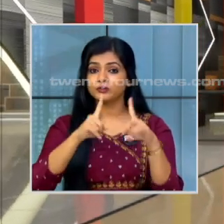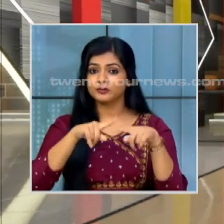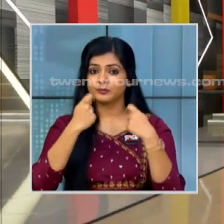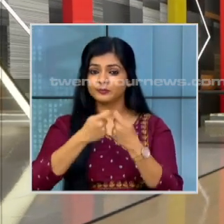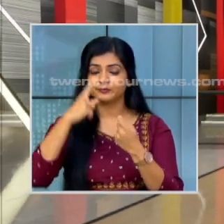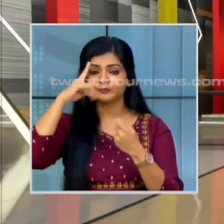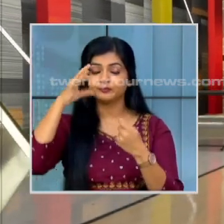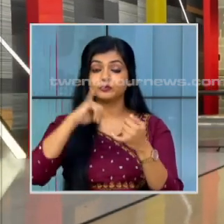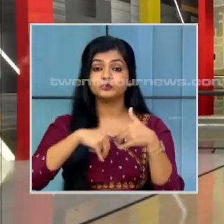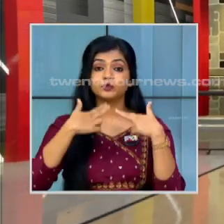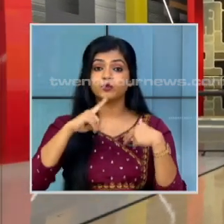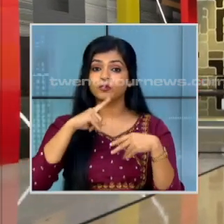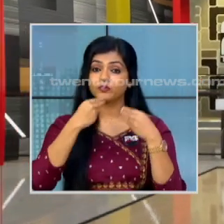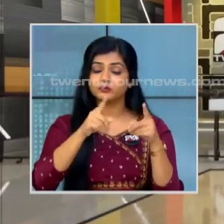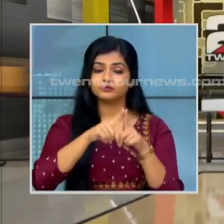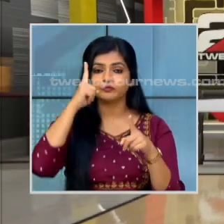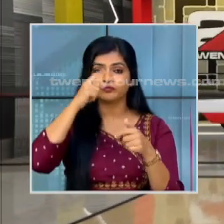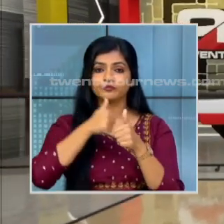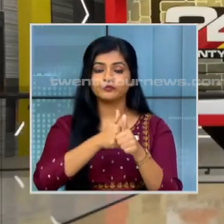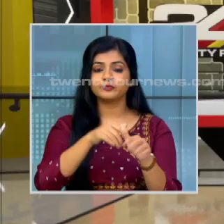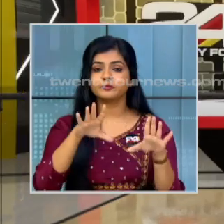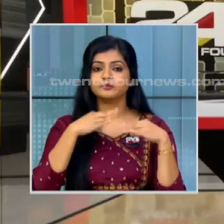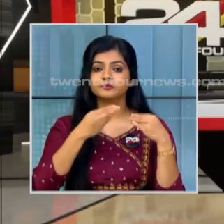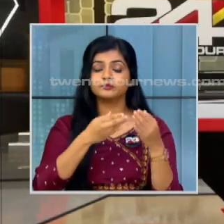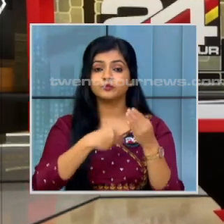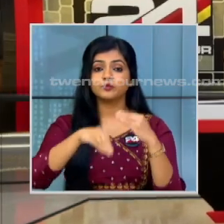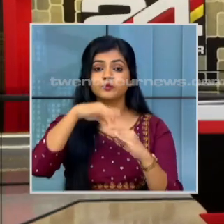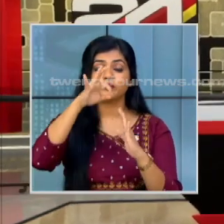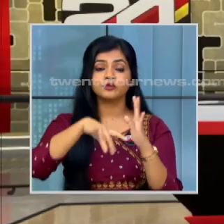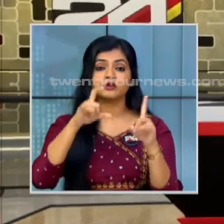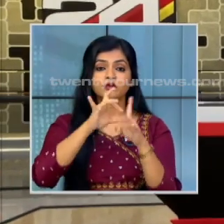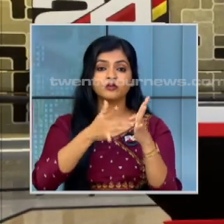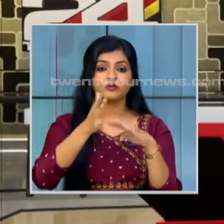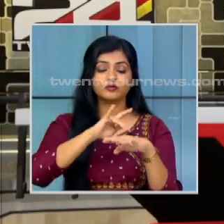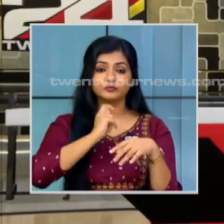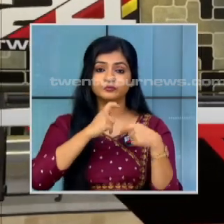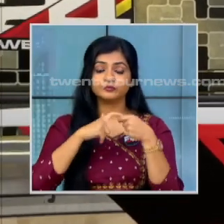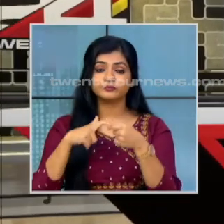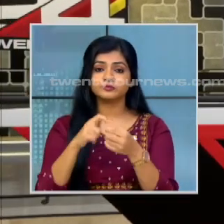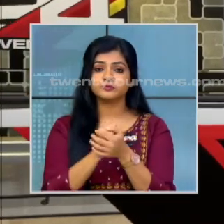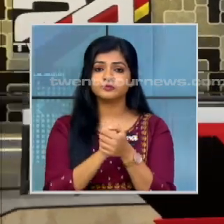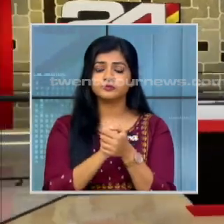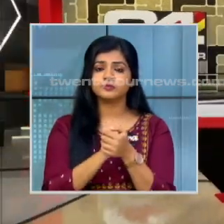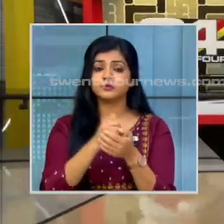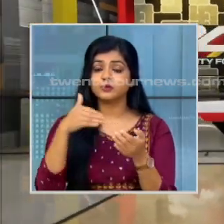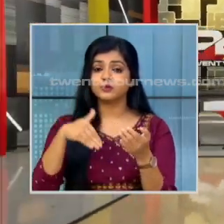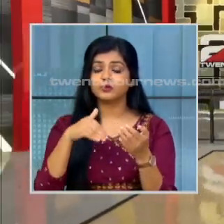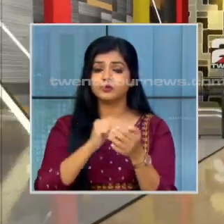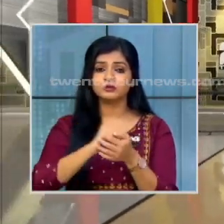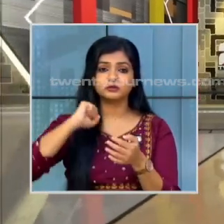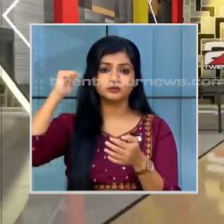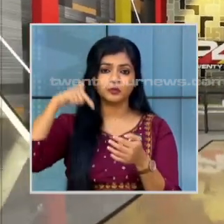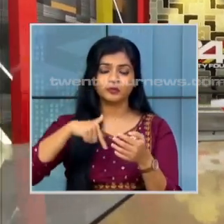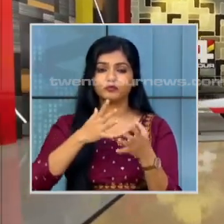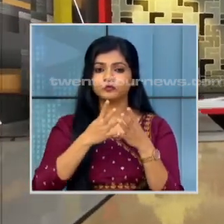സുപ്രീം കോടതി നിർദ്ദേശത്തിന്റെ അടിസ്ഥാനത്തിലാണ് തീരുമാനം. വിശദാംശങ്ങളുമായി ഇപ്പോൾ ബൽറാം നെടുങ്ങാടി ചേരുന്നുണ്ട് ഡൽഹിയിൽ നിന്ന്. ബൽറാം, അങ്ങനെ